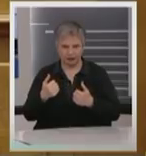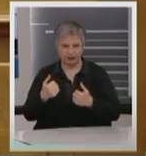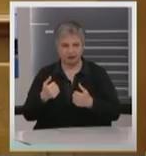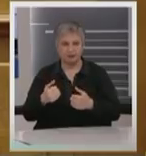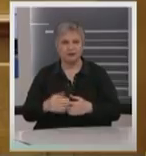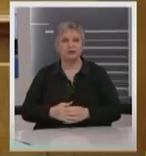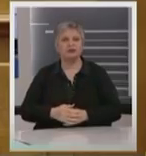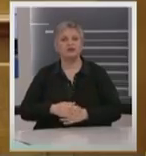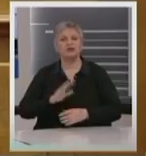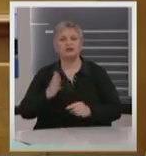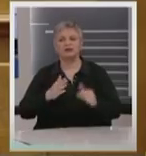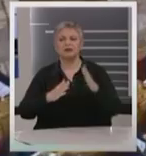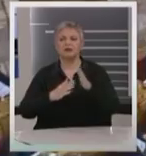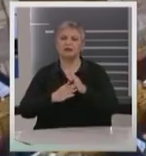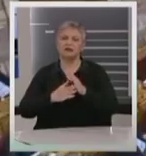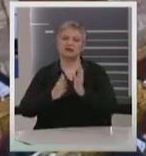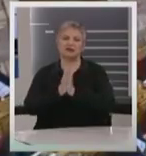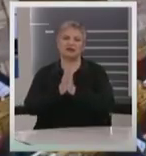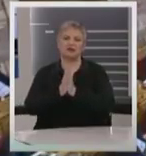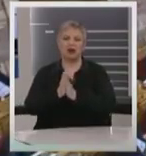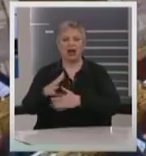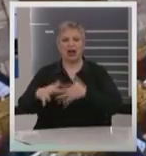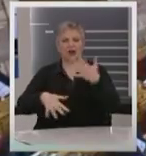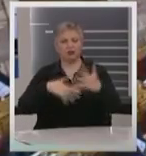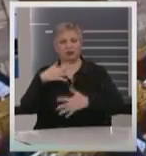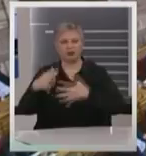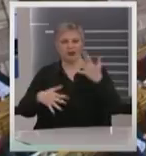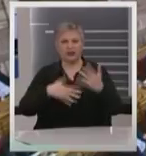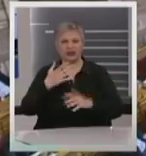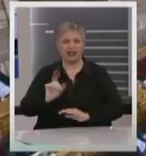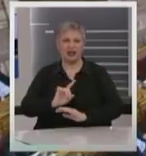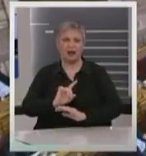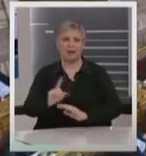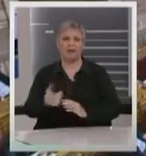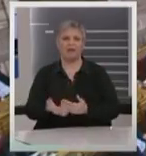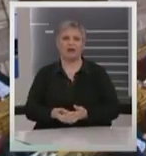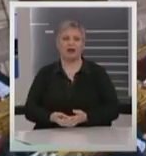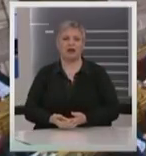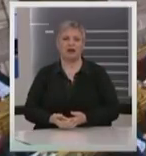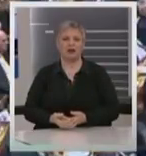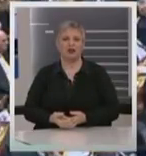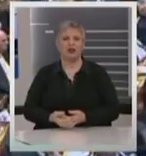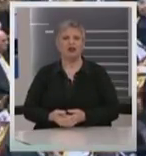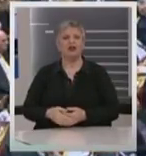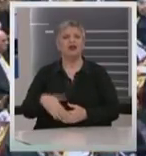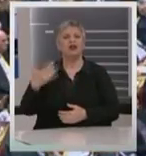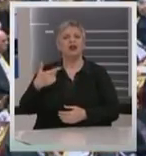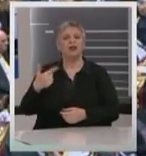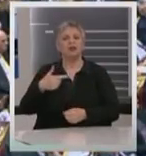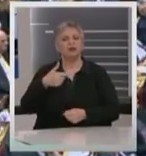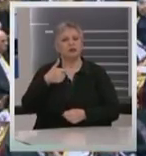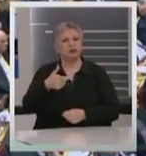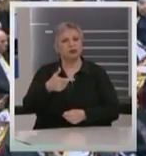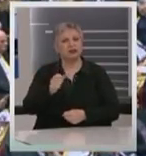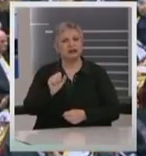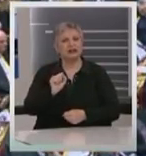Κάντε ησυχία, κύριε Πρόεδρε. Εντάξει, κάντε ησυχία. Εντάξει. Εντάξει. Δεν είναι. Ο κύριος Σταθάκης που τα είπε χθες αναλυτικά,